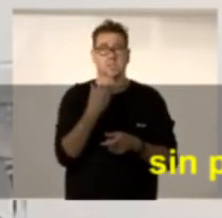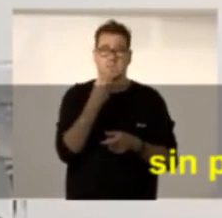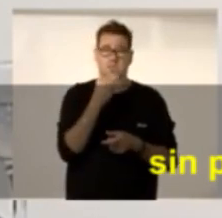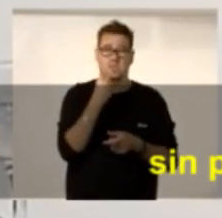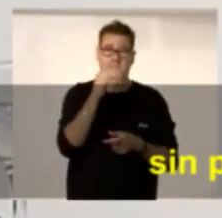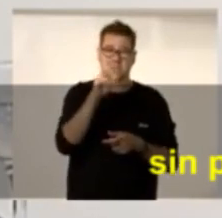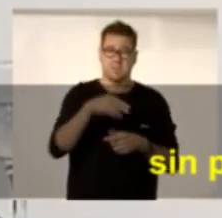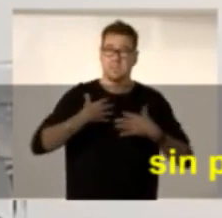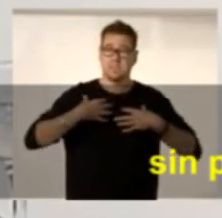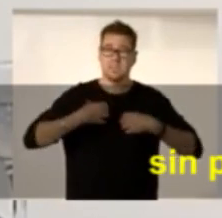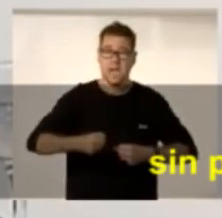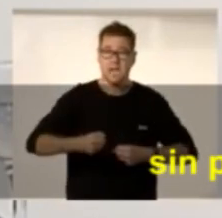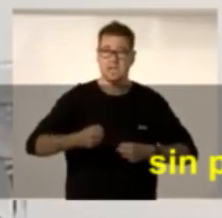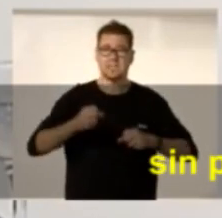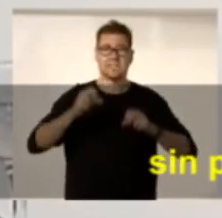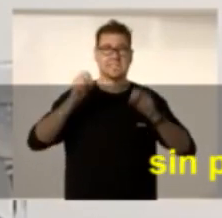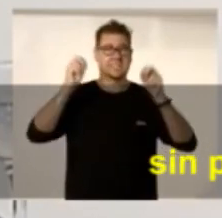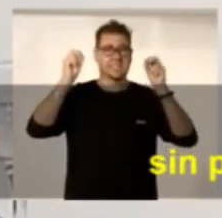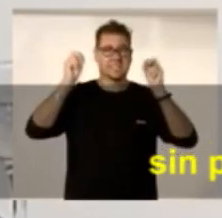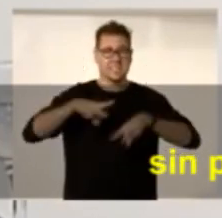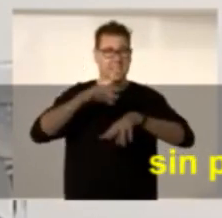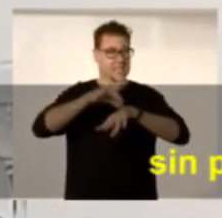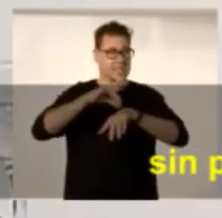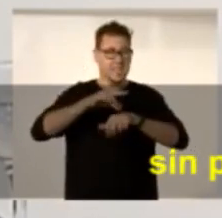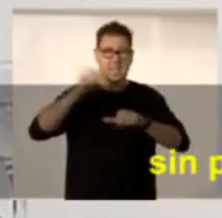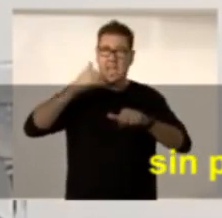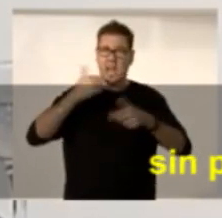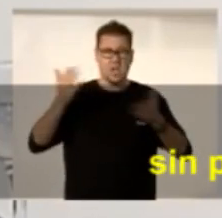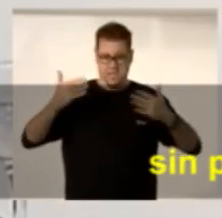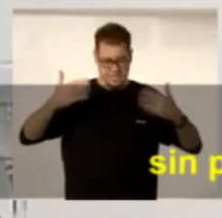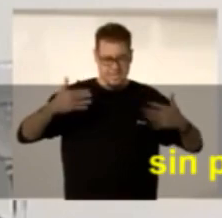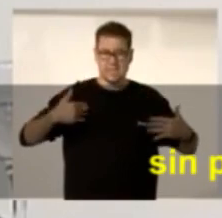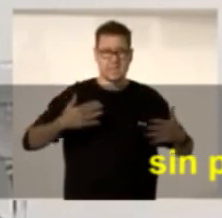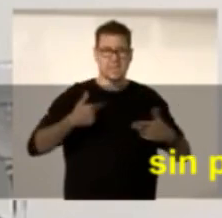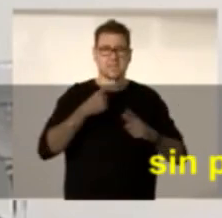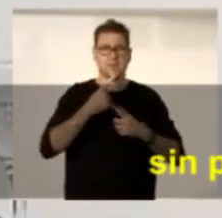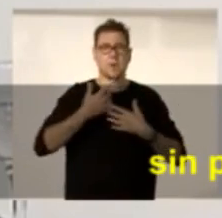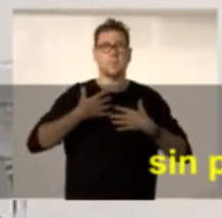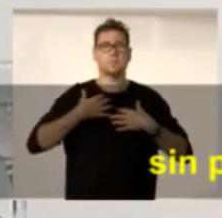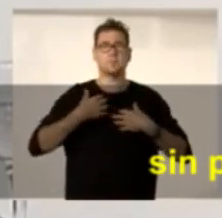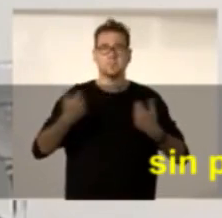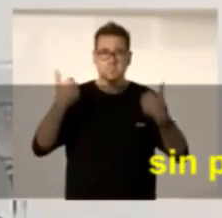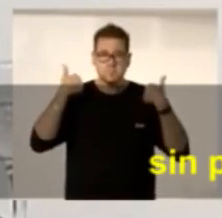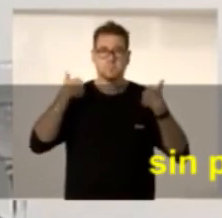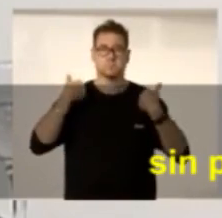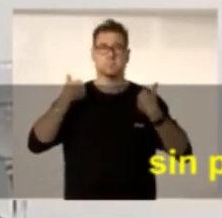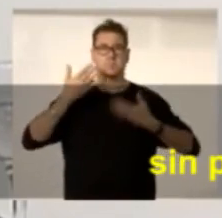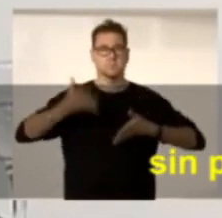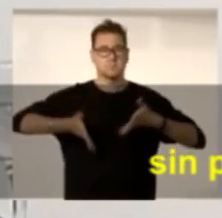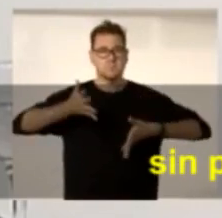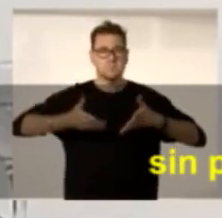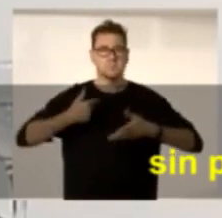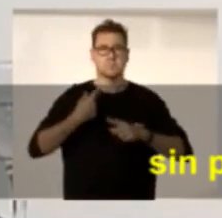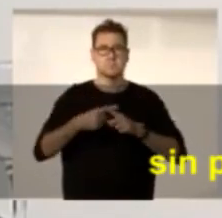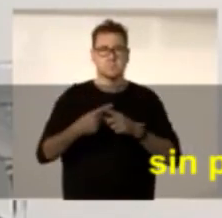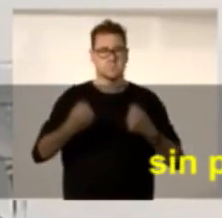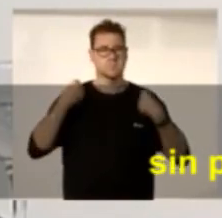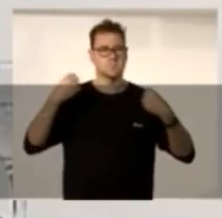joves, sanes, sense patologies prèvies, amb vides saludables, esportistes,